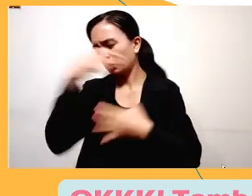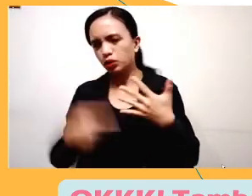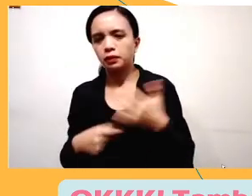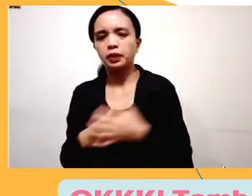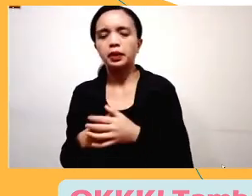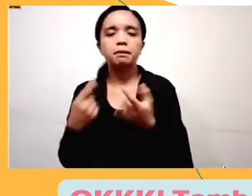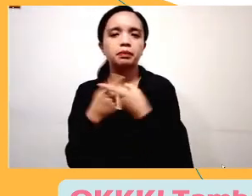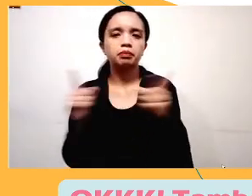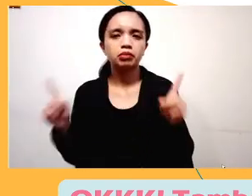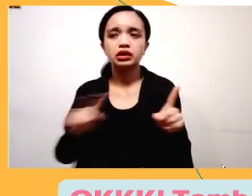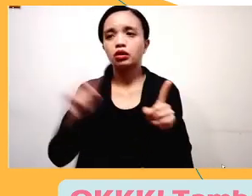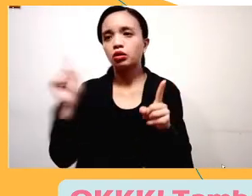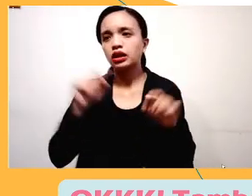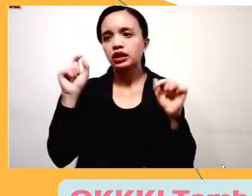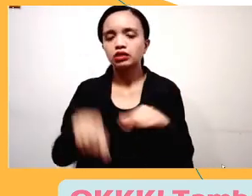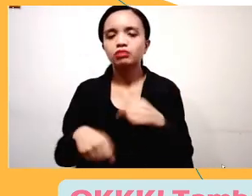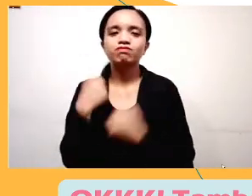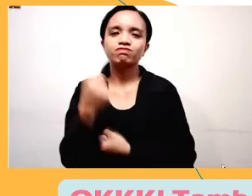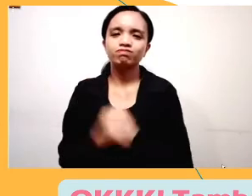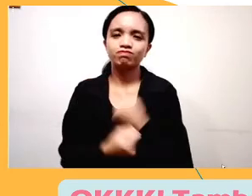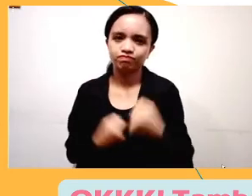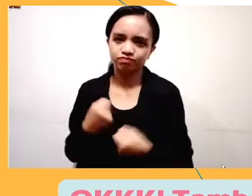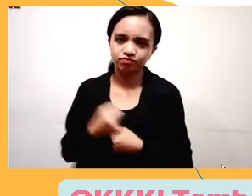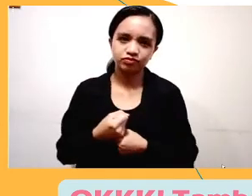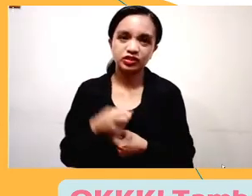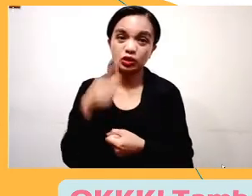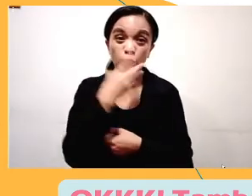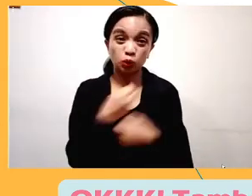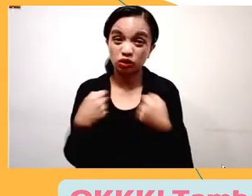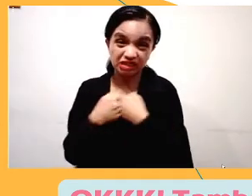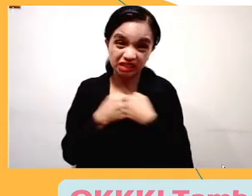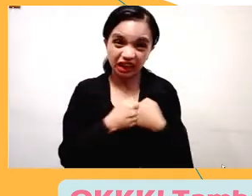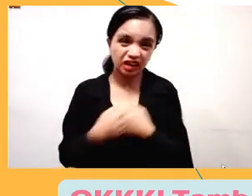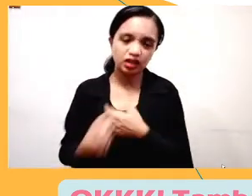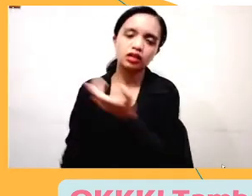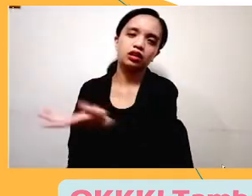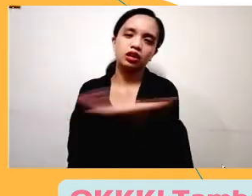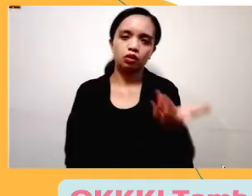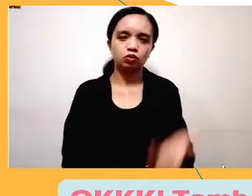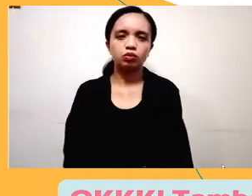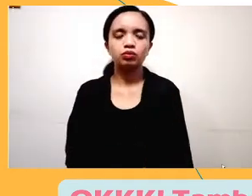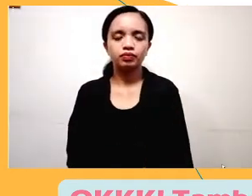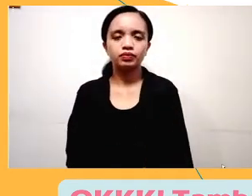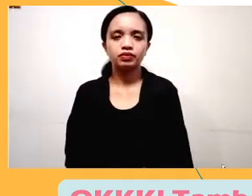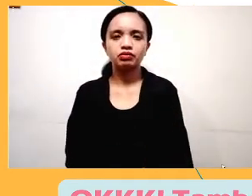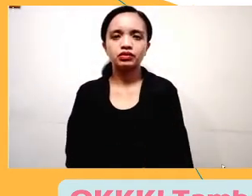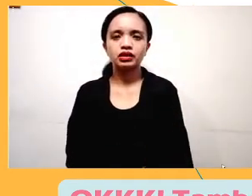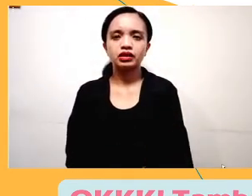sino ang nagsasuffer? Ikaw. Kaya, you know,